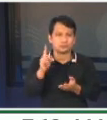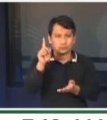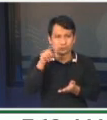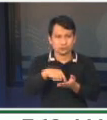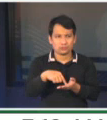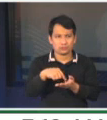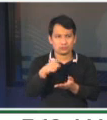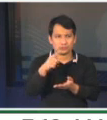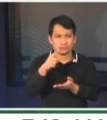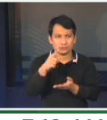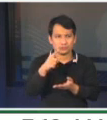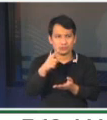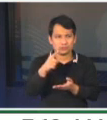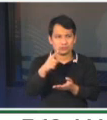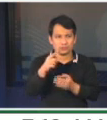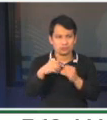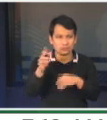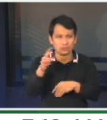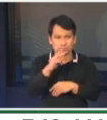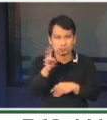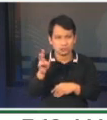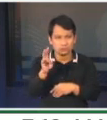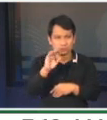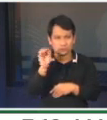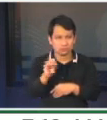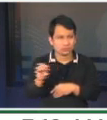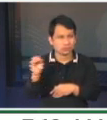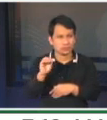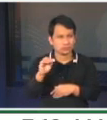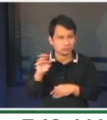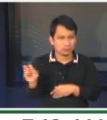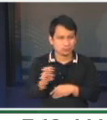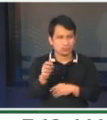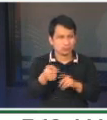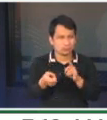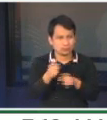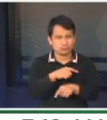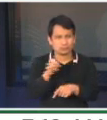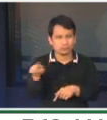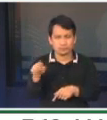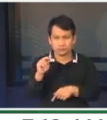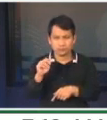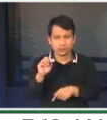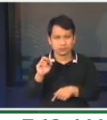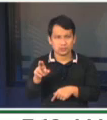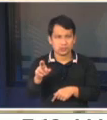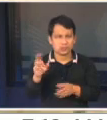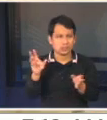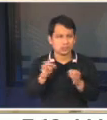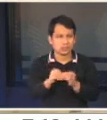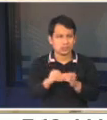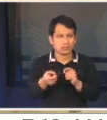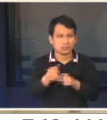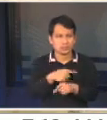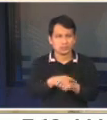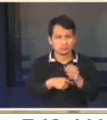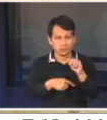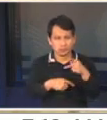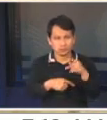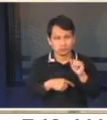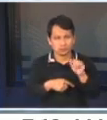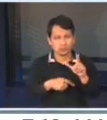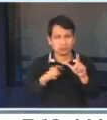naman o higit pa sa 70% ang mga turista na nagmumula sa Metro Manila. Sumunod dito ang mga taga-Aklan